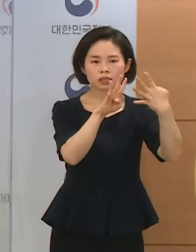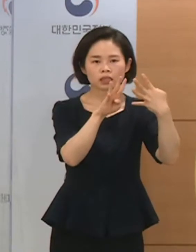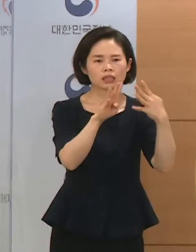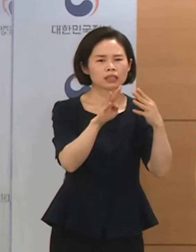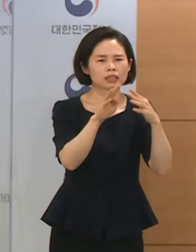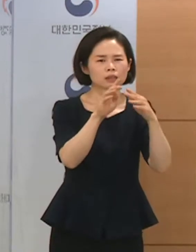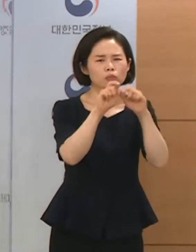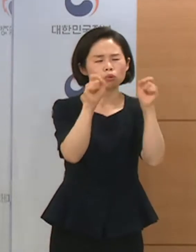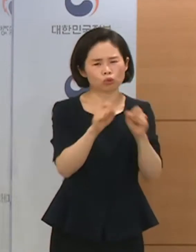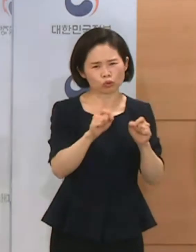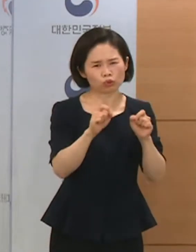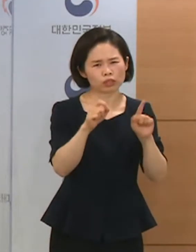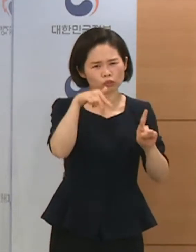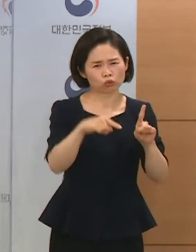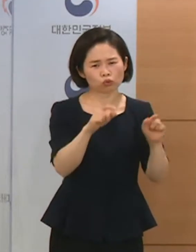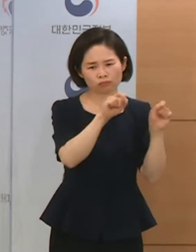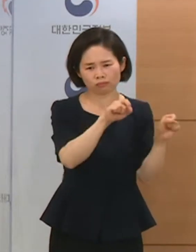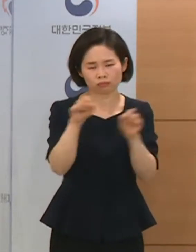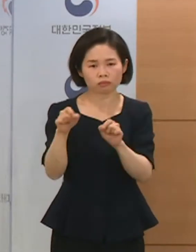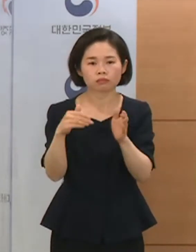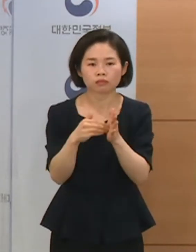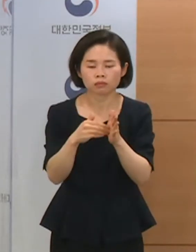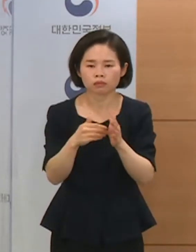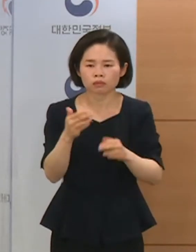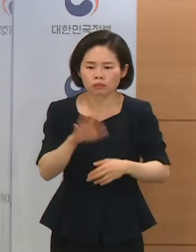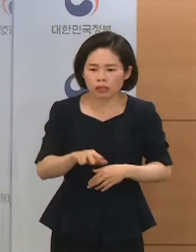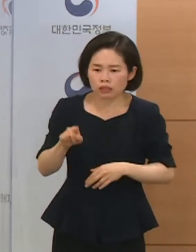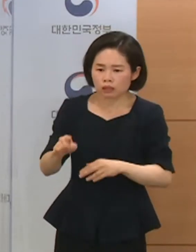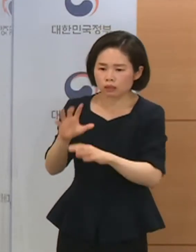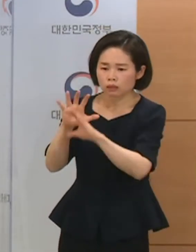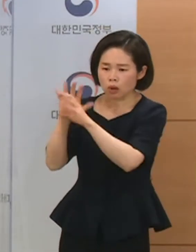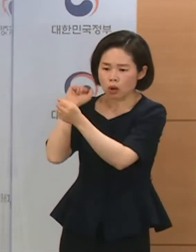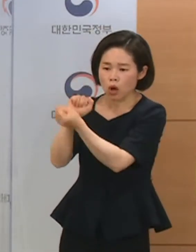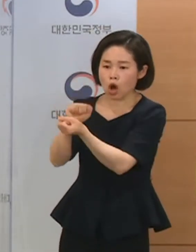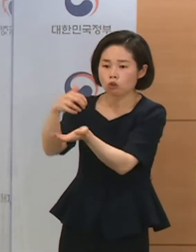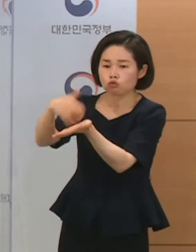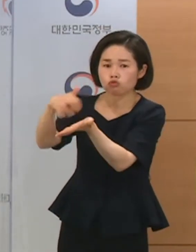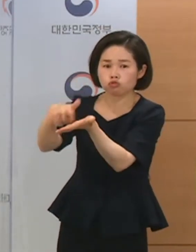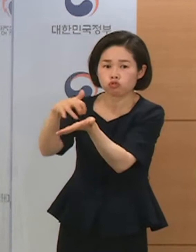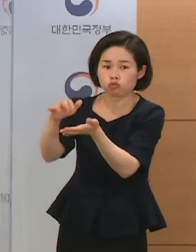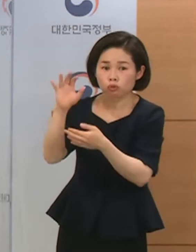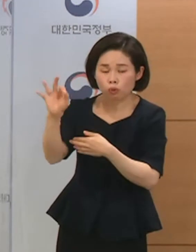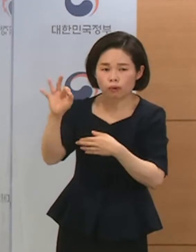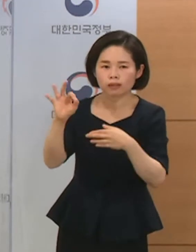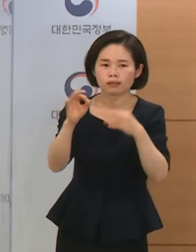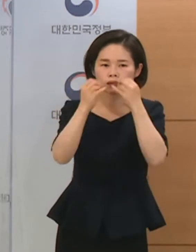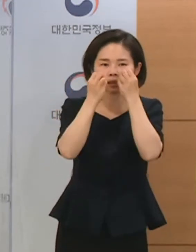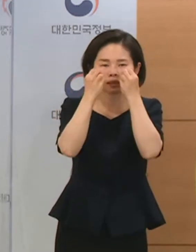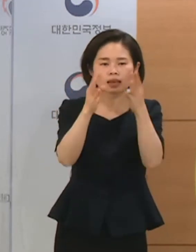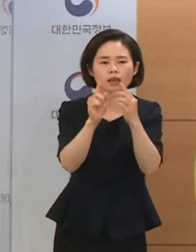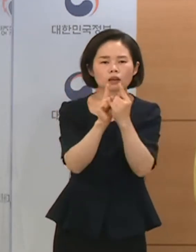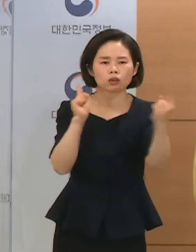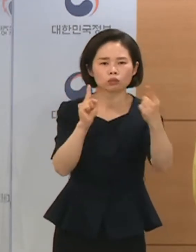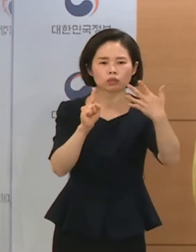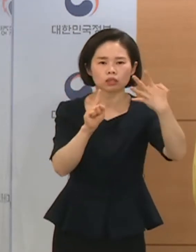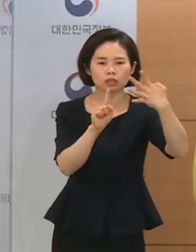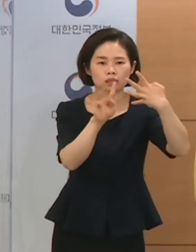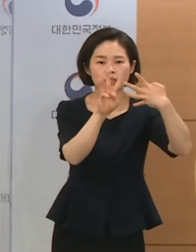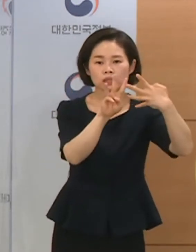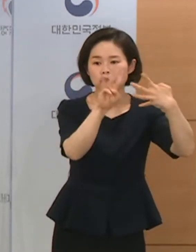일주간 확진자 수로만 보면 수도권은 이미 새로운 거리두기 3단계 기준을 초과한